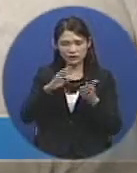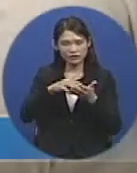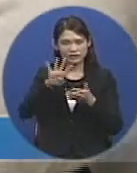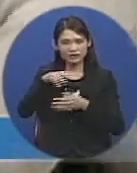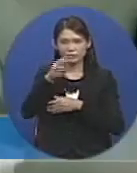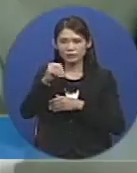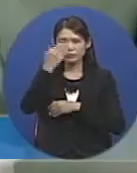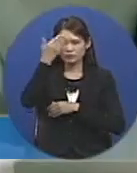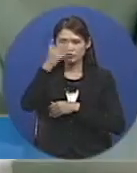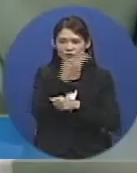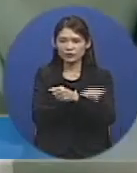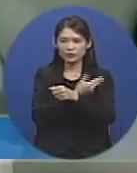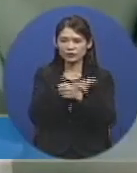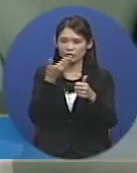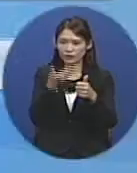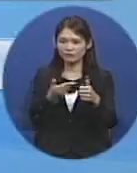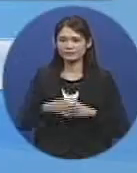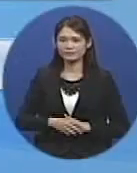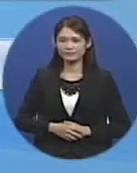무료 접종을 실시합니다.